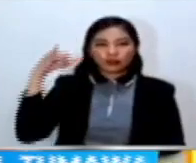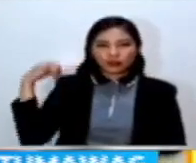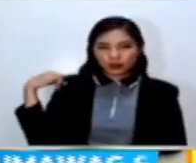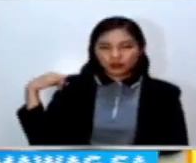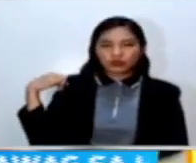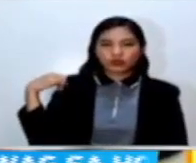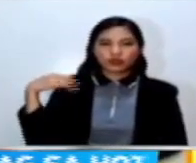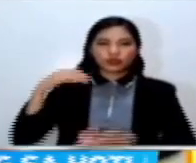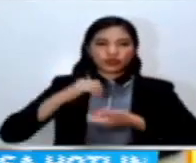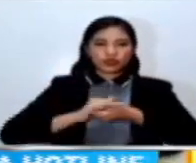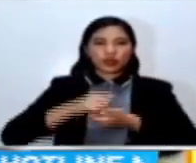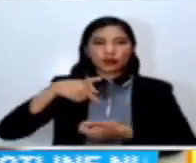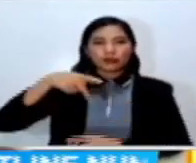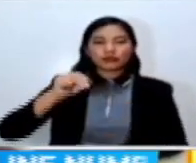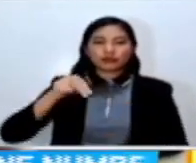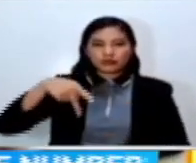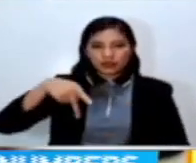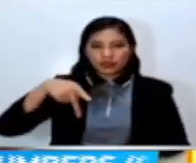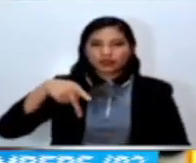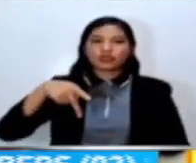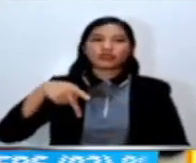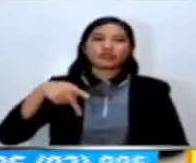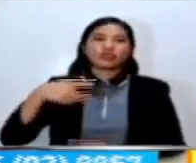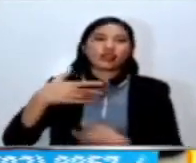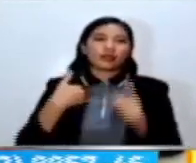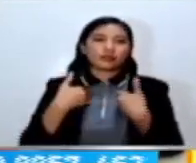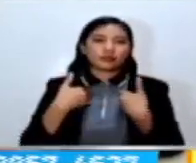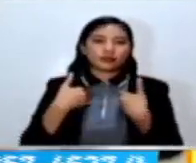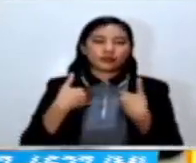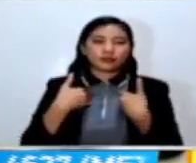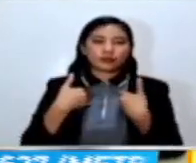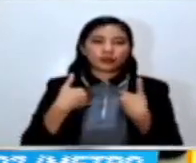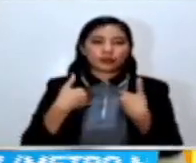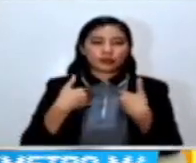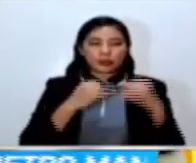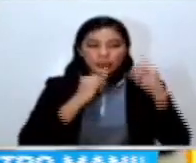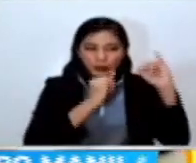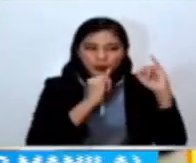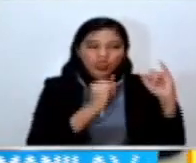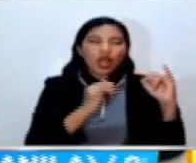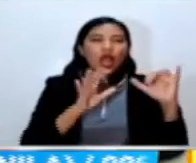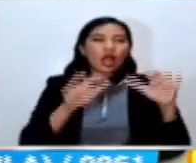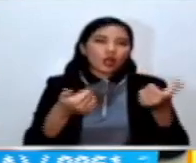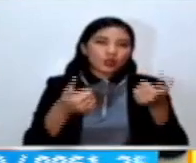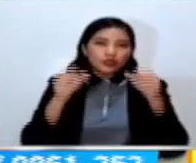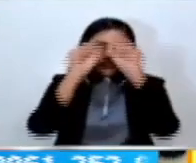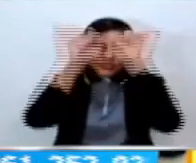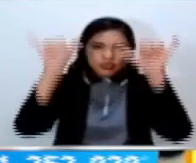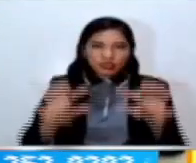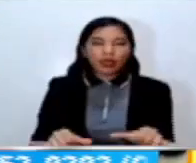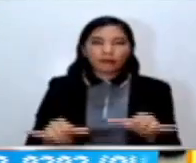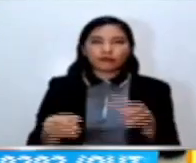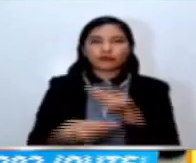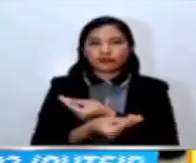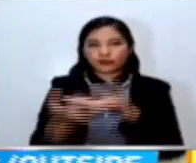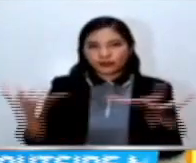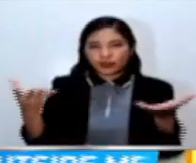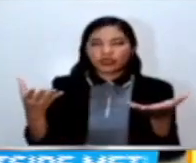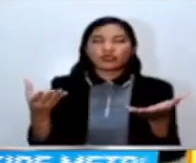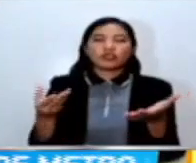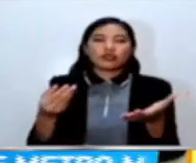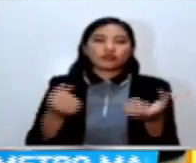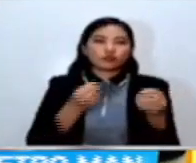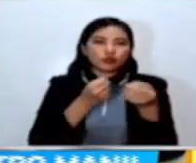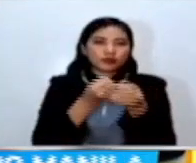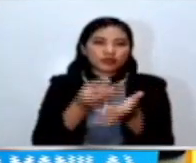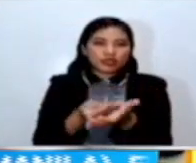na sila na magkakaroon ng pamimigay ng ayuda. So gagawan po nila ng schedule yan, gagawan nila ng notices sa mga